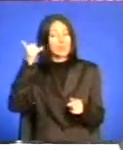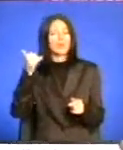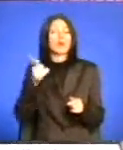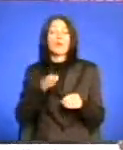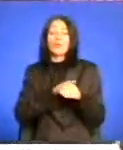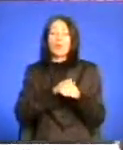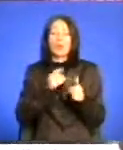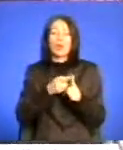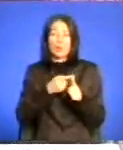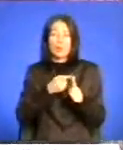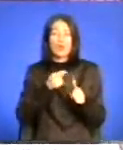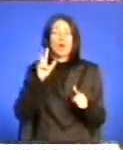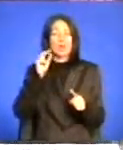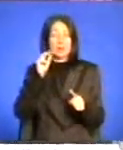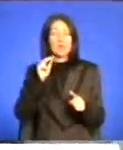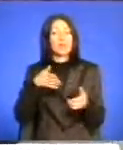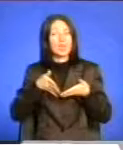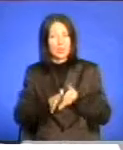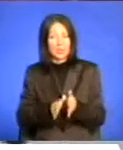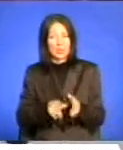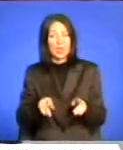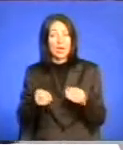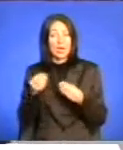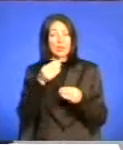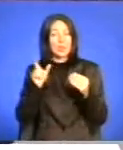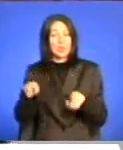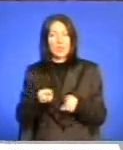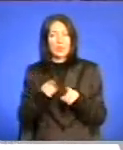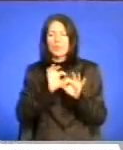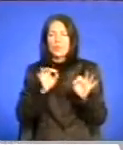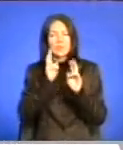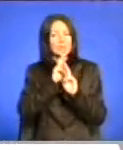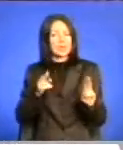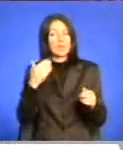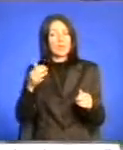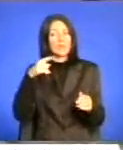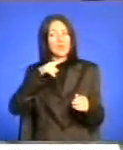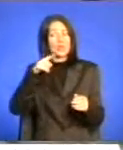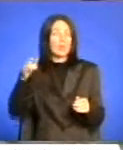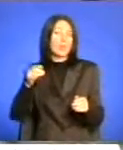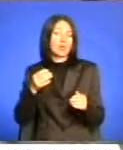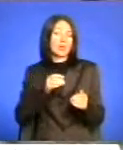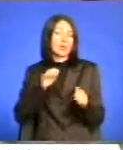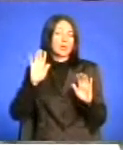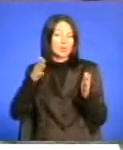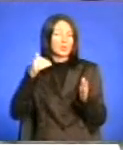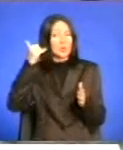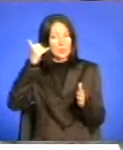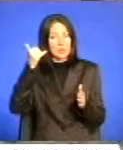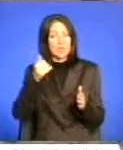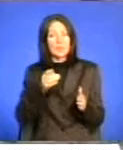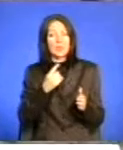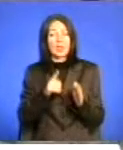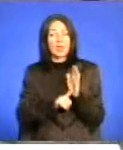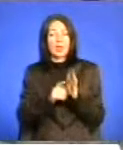своїх рідних, адже шахраї зазначеною інформацією не володіють і ваш номер набрали випадково. Перш ніж передавати комусь гроші, з'ясуйте,